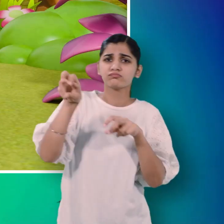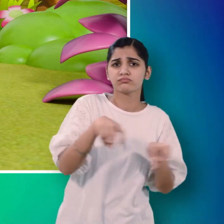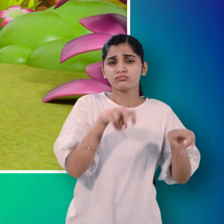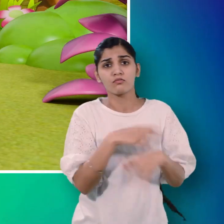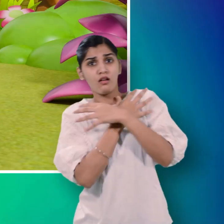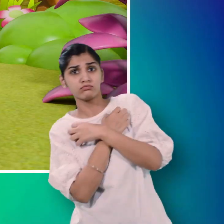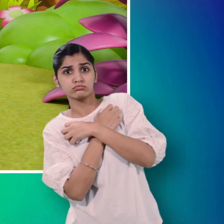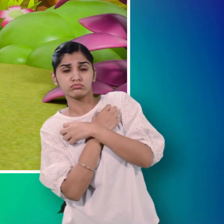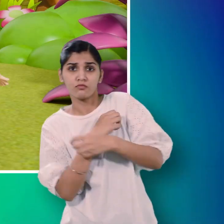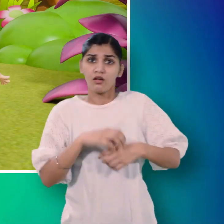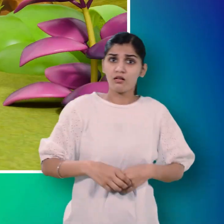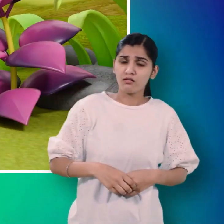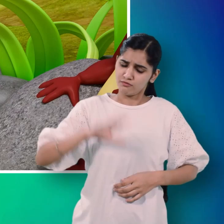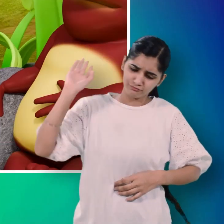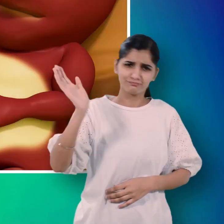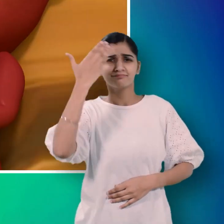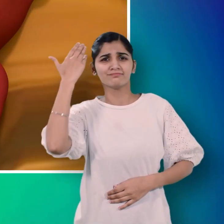चलते चलते मिलेगा भालू,